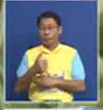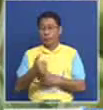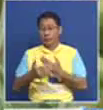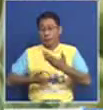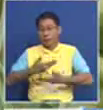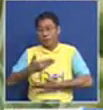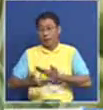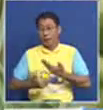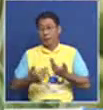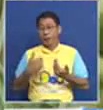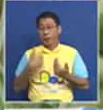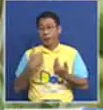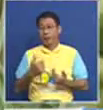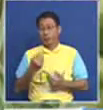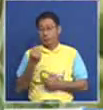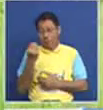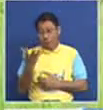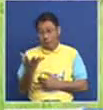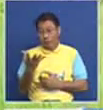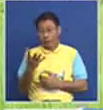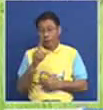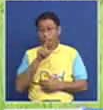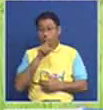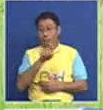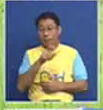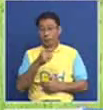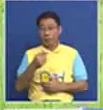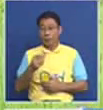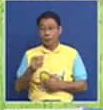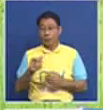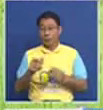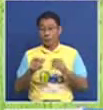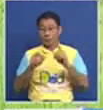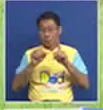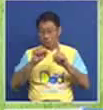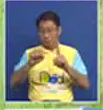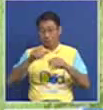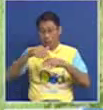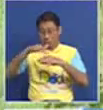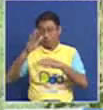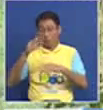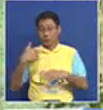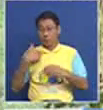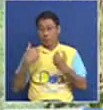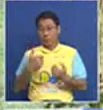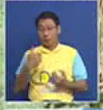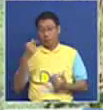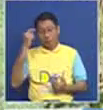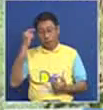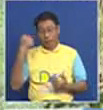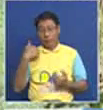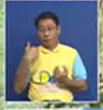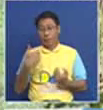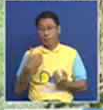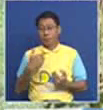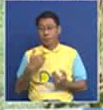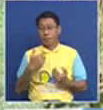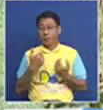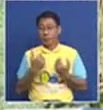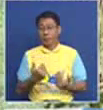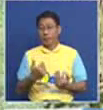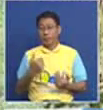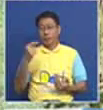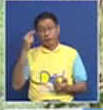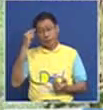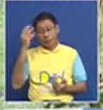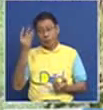ายมูลค่ามากไหมคะ ก็หลายแสนอยู่เหมือนกันนะมันก็พอได้นะแต่คราวนี้มันจะไป